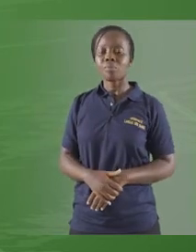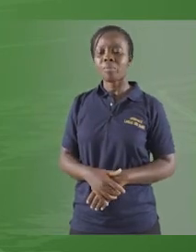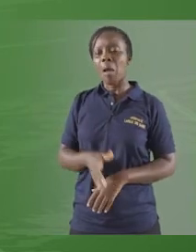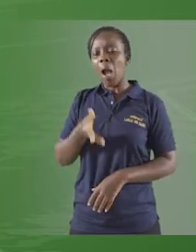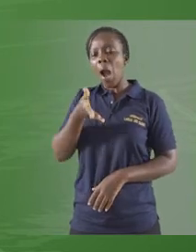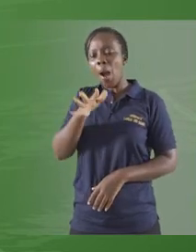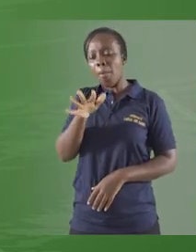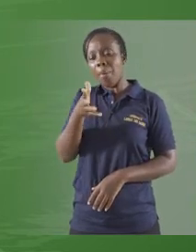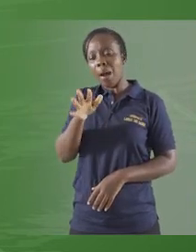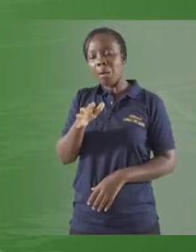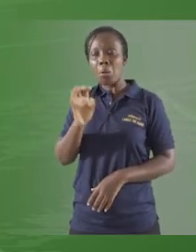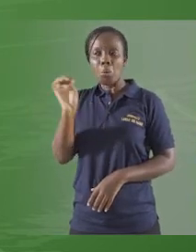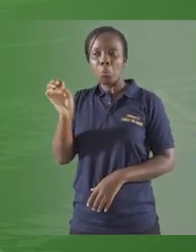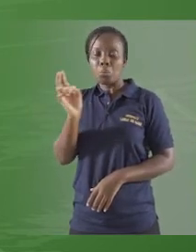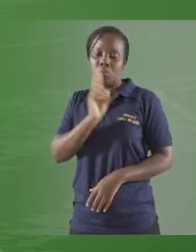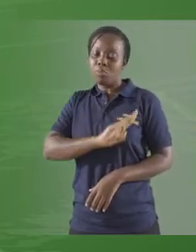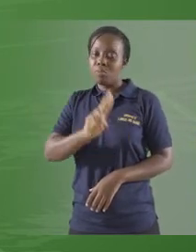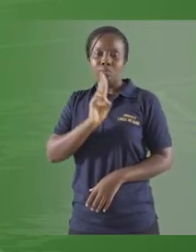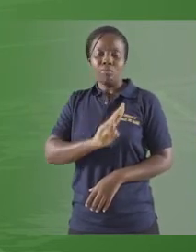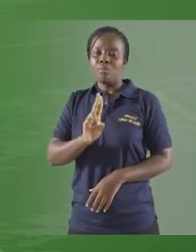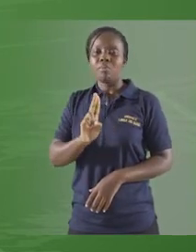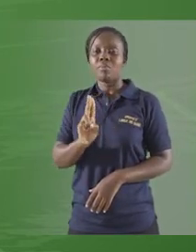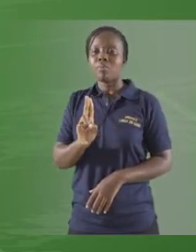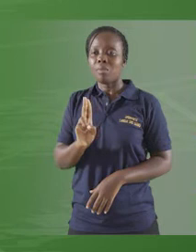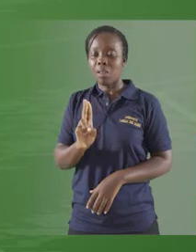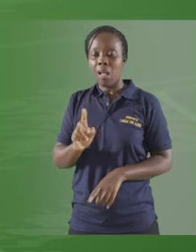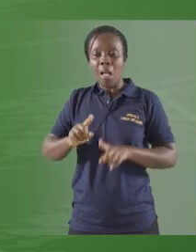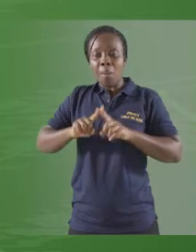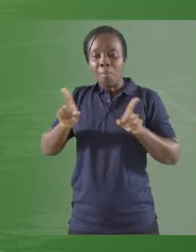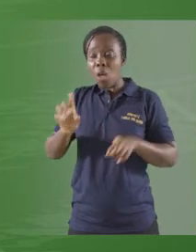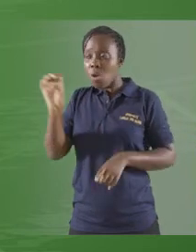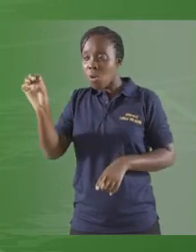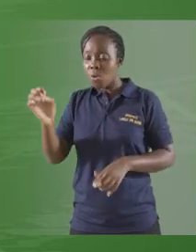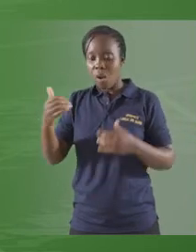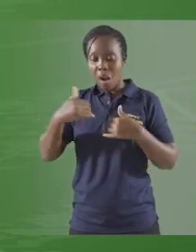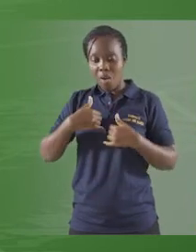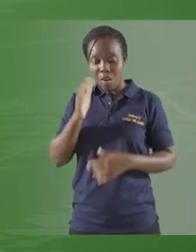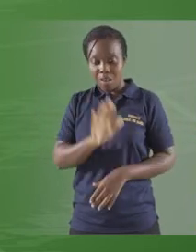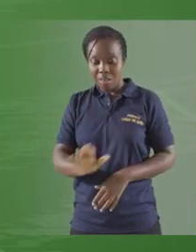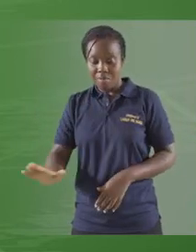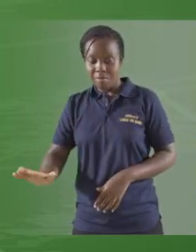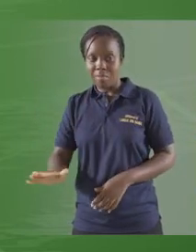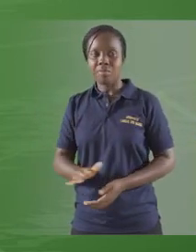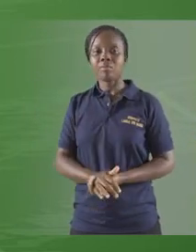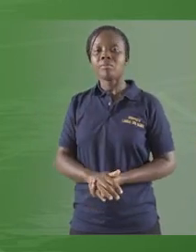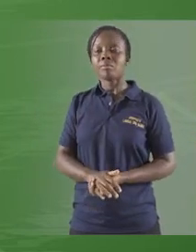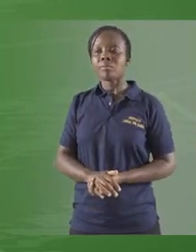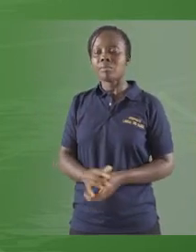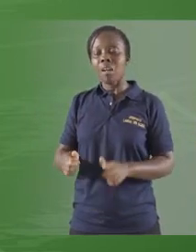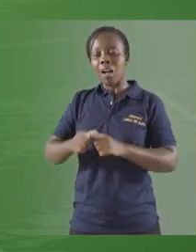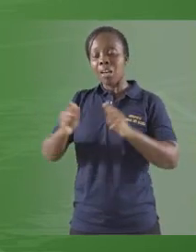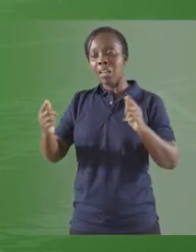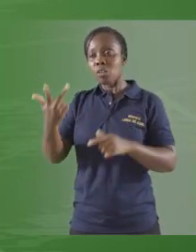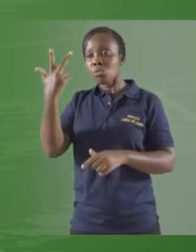apparemment normaux, ont donné naissance à des enfants. Grand